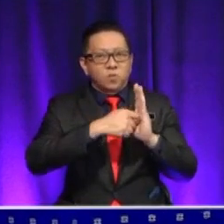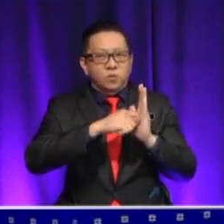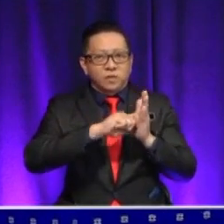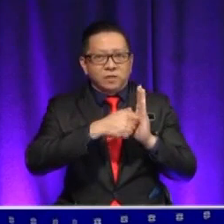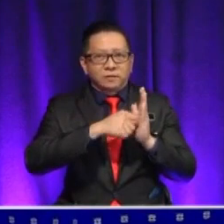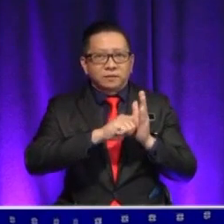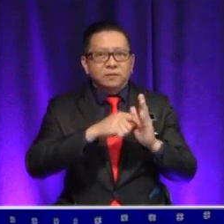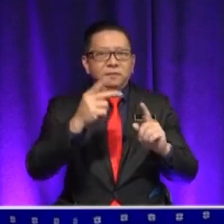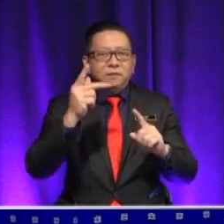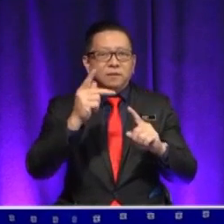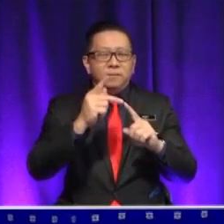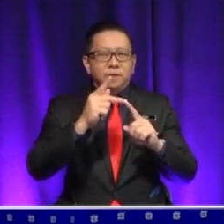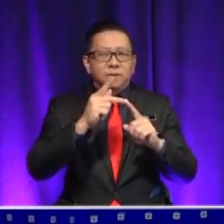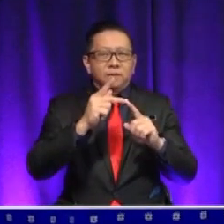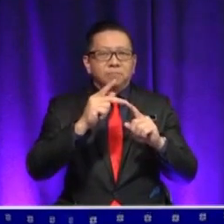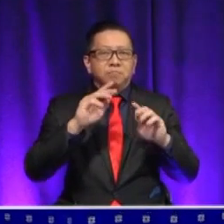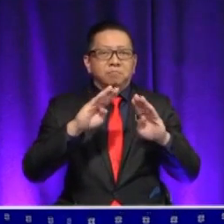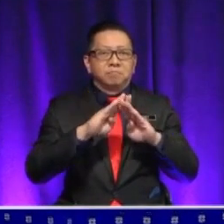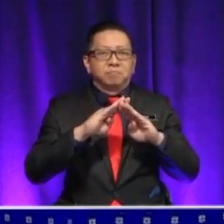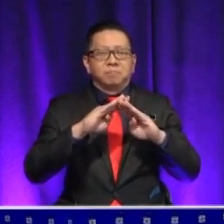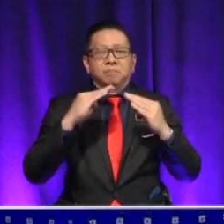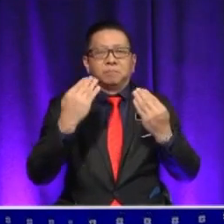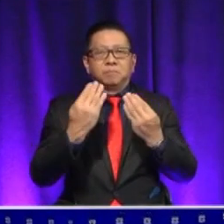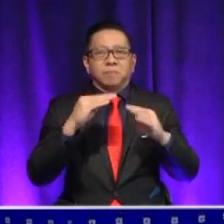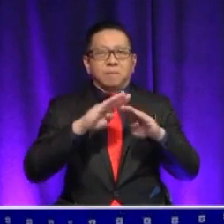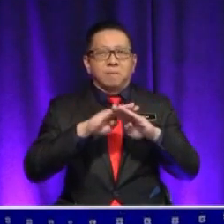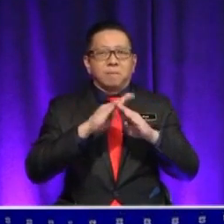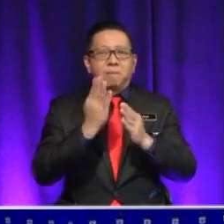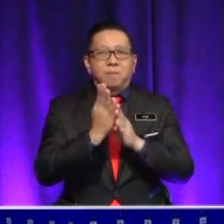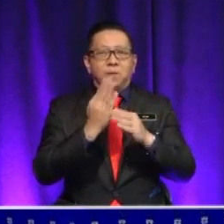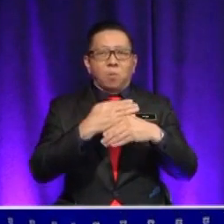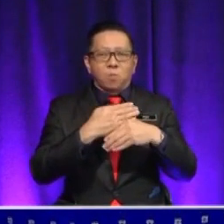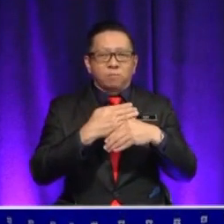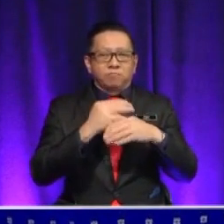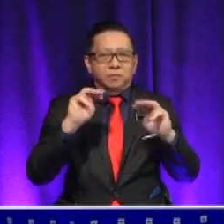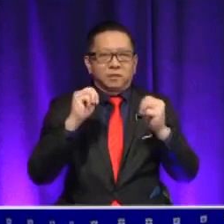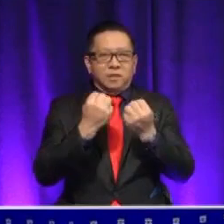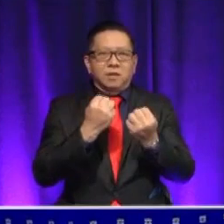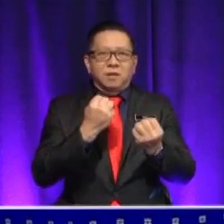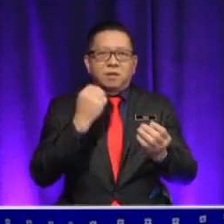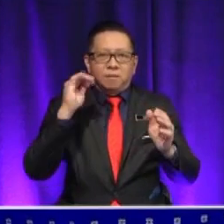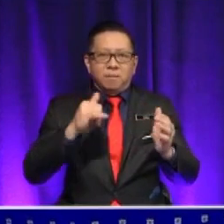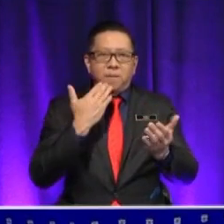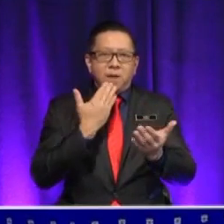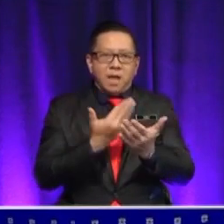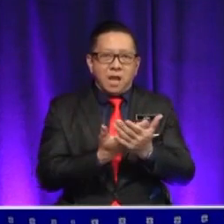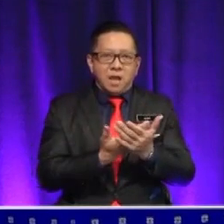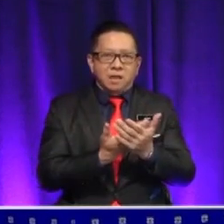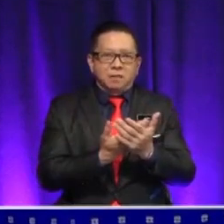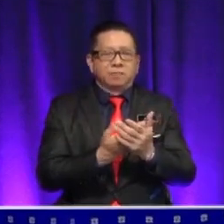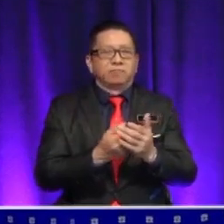nilai-nilai murni ni dapat membentuk seseorang warga negara menjadi warga negara yang baik, warga negara yang